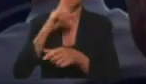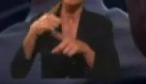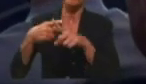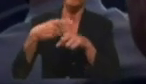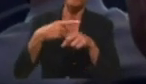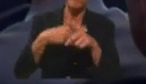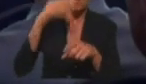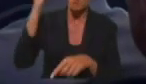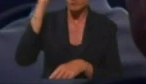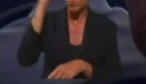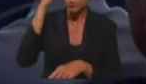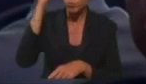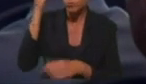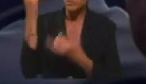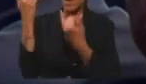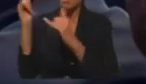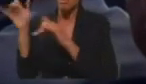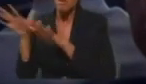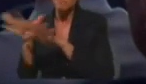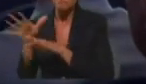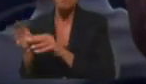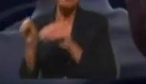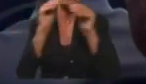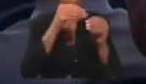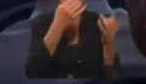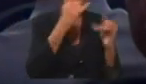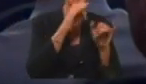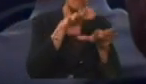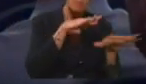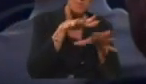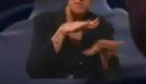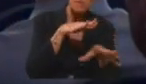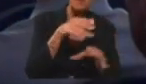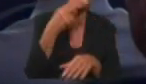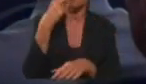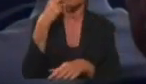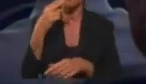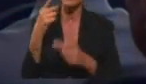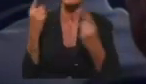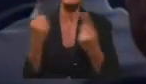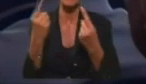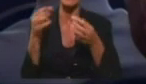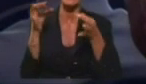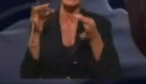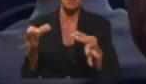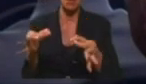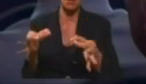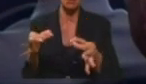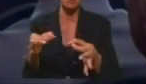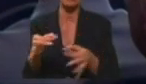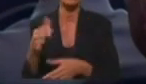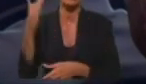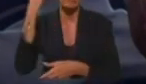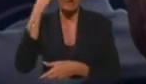uczymy przemieszczać. To oczywiście jest dosyć dobrze widoczne w przypadku samochodów, tak? No musimy